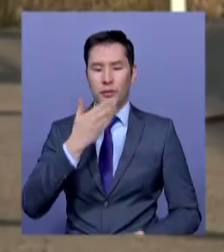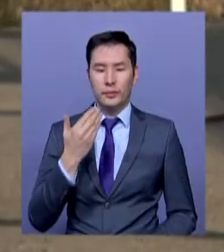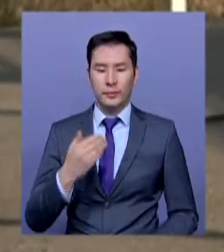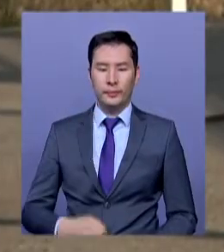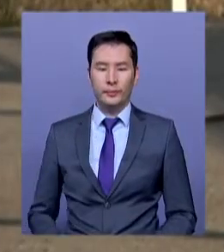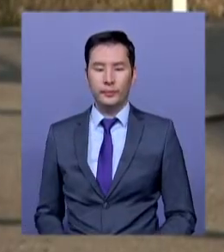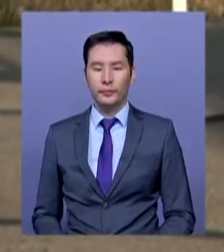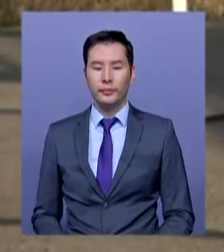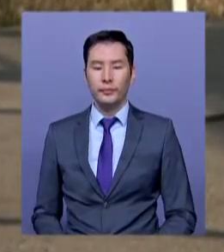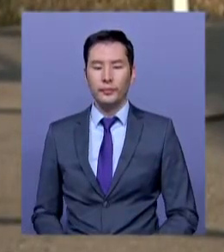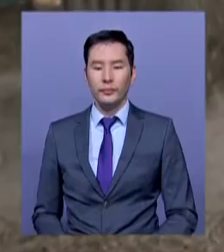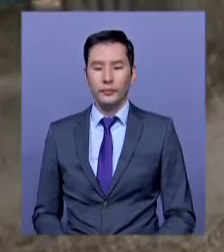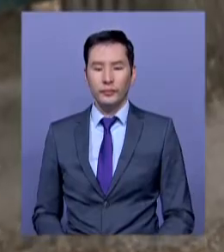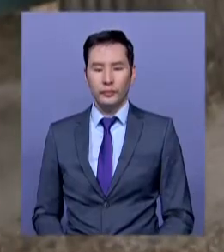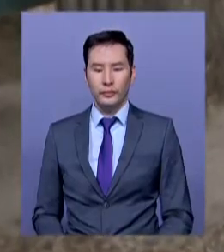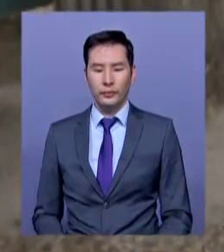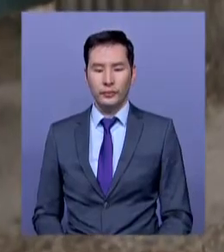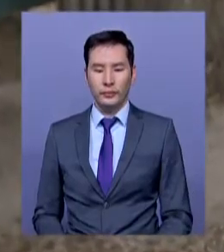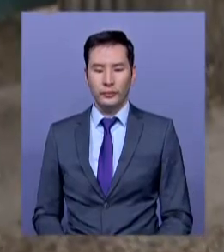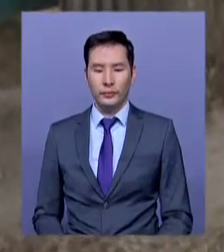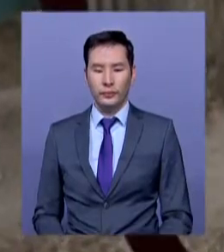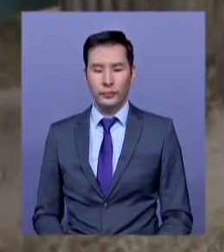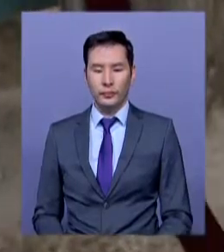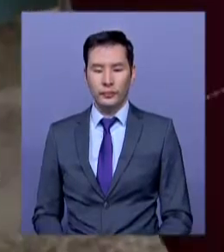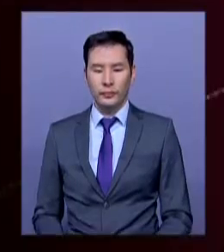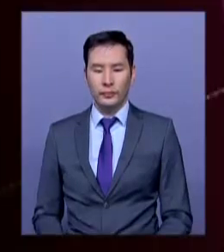жоқ па? Ұлағат арғын сәлден соң толығырақ тарқатады.